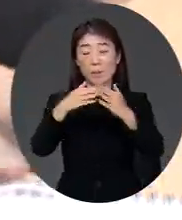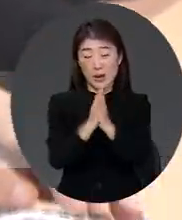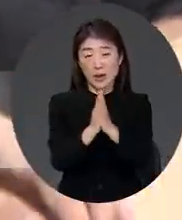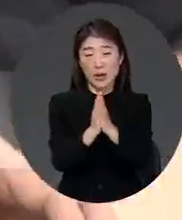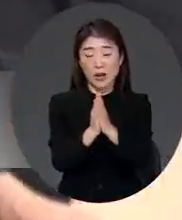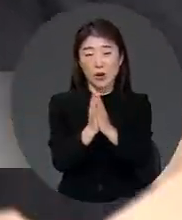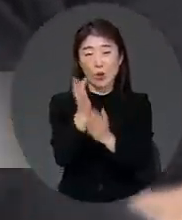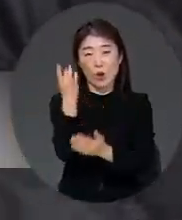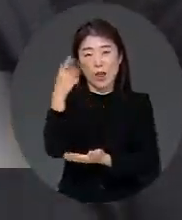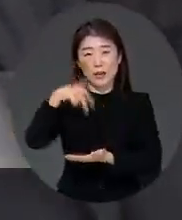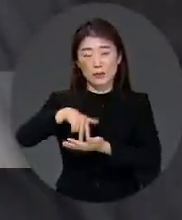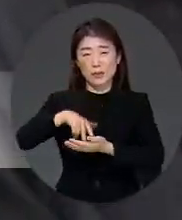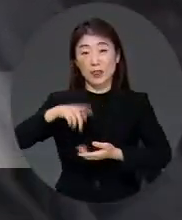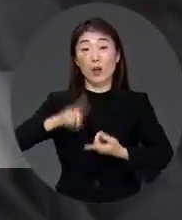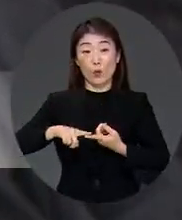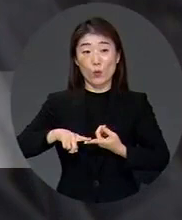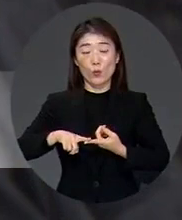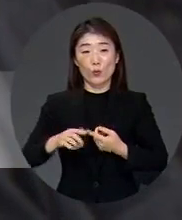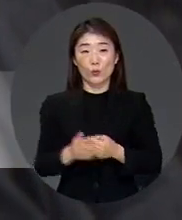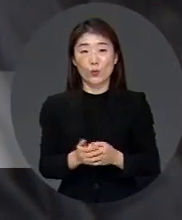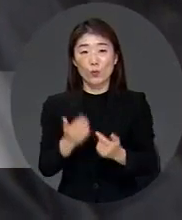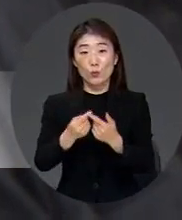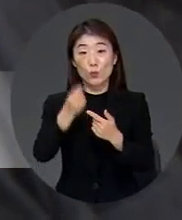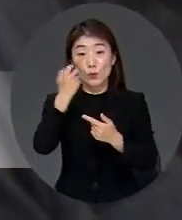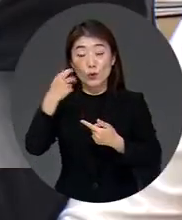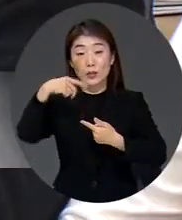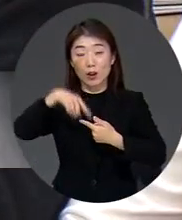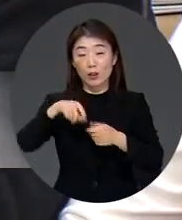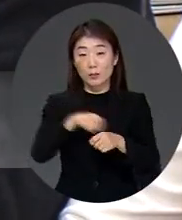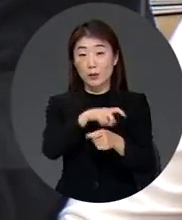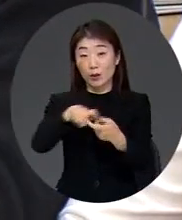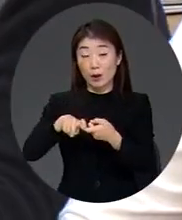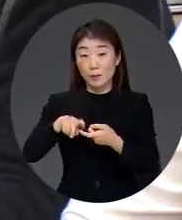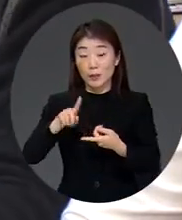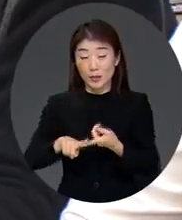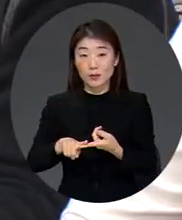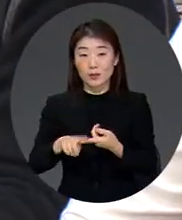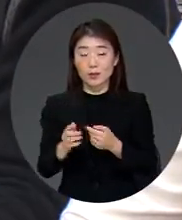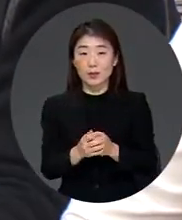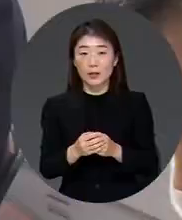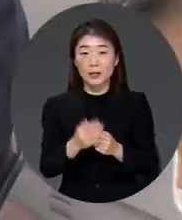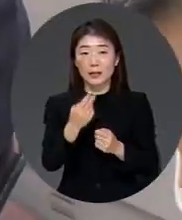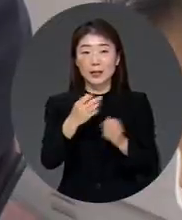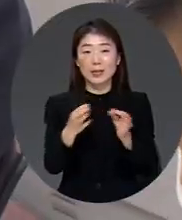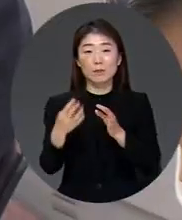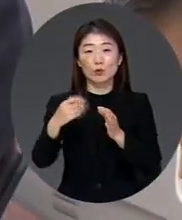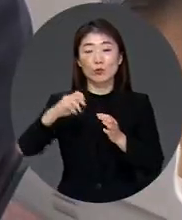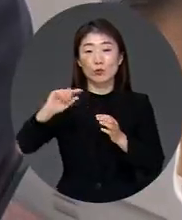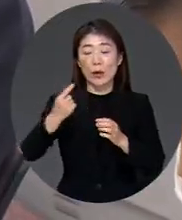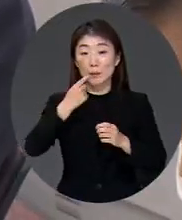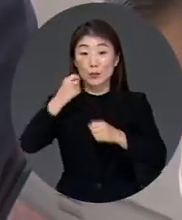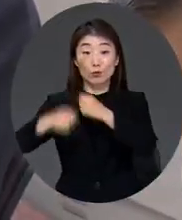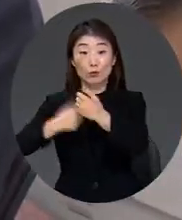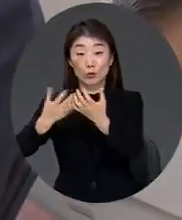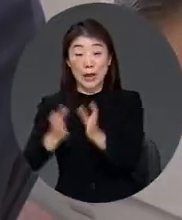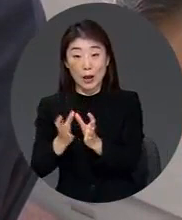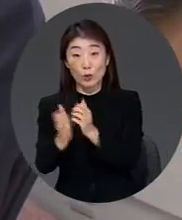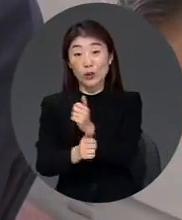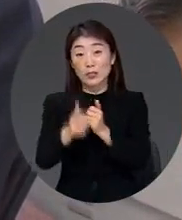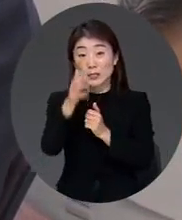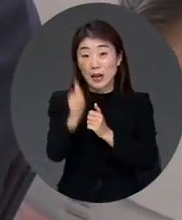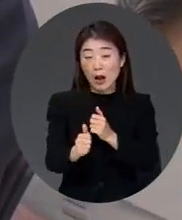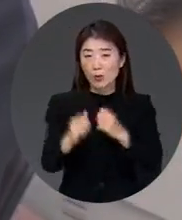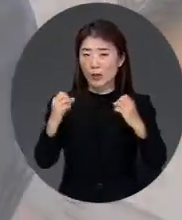입장을 바꾸지 않았으며 부울경특별연합에 대해 김두관 민주당 도당위원장과 의견을 나눈 적은